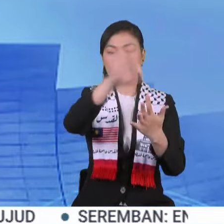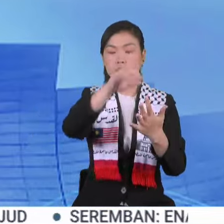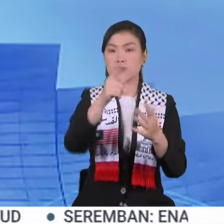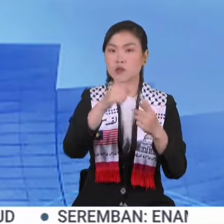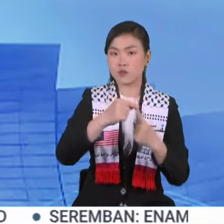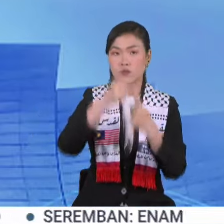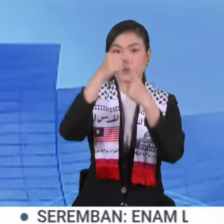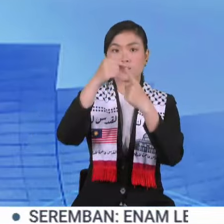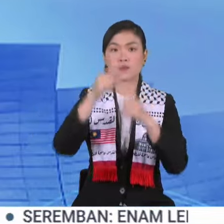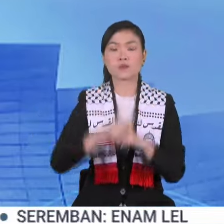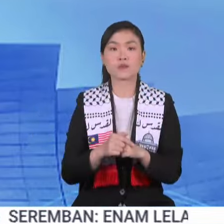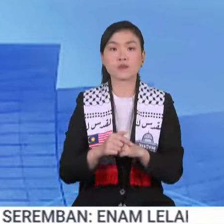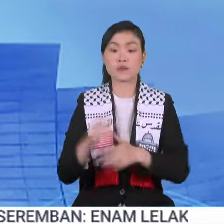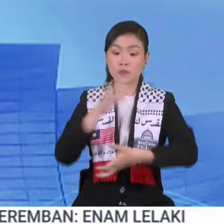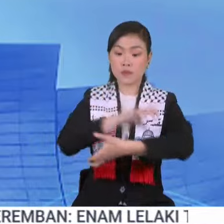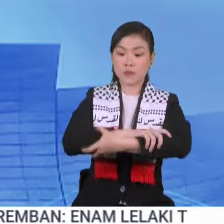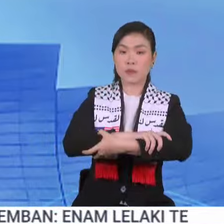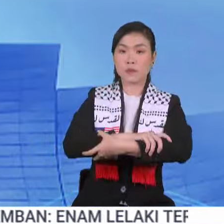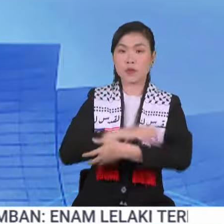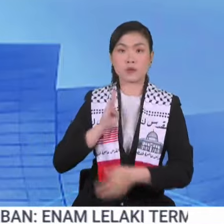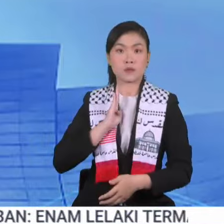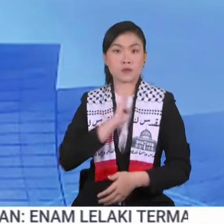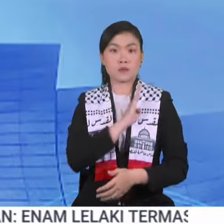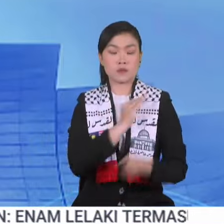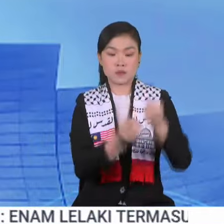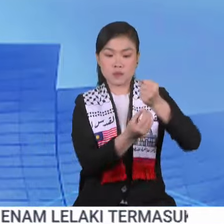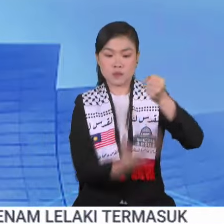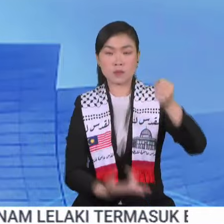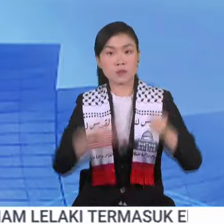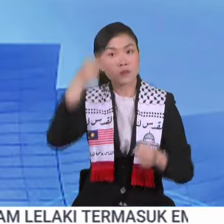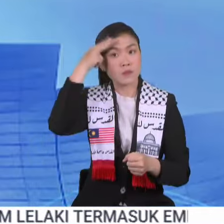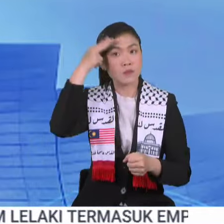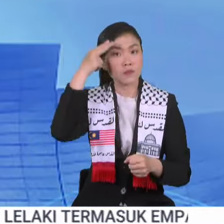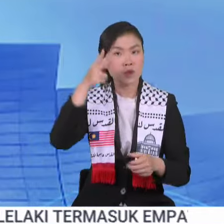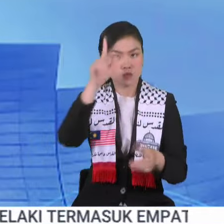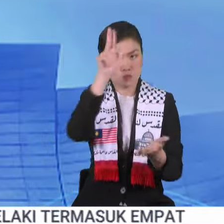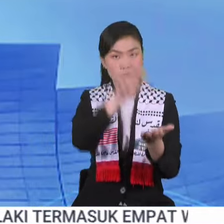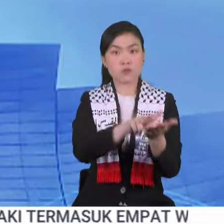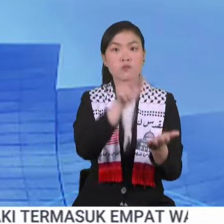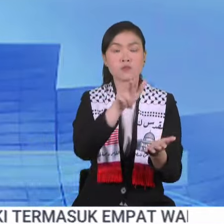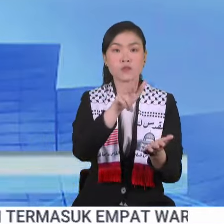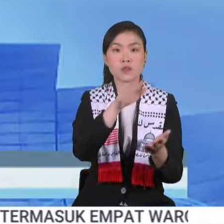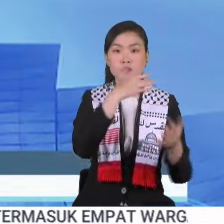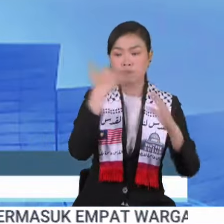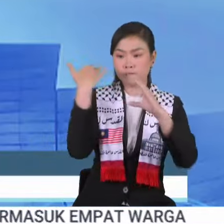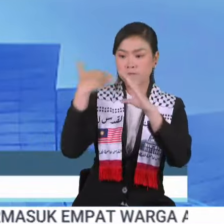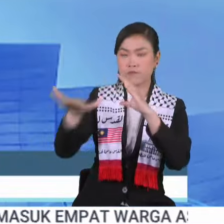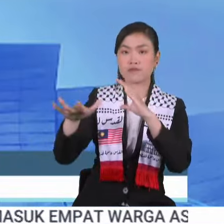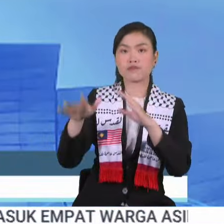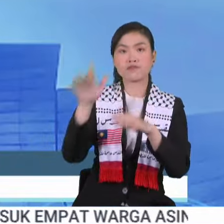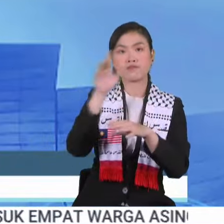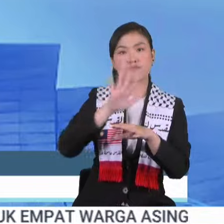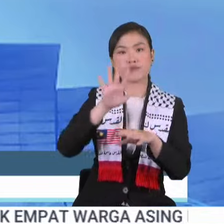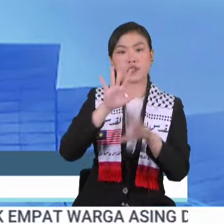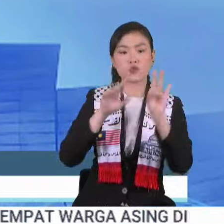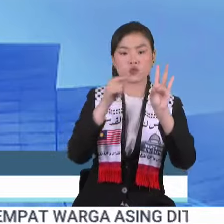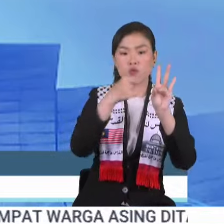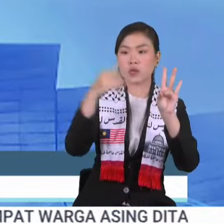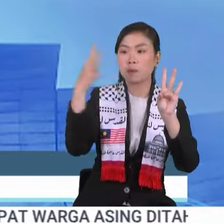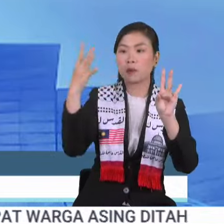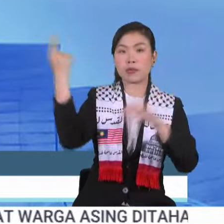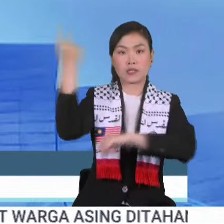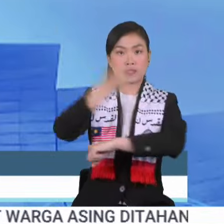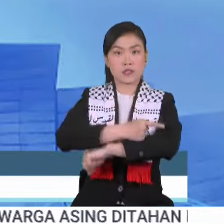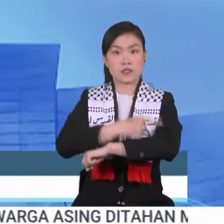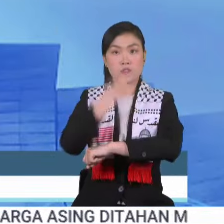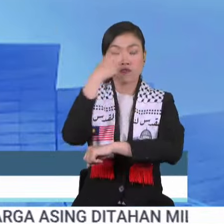haji. Kerjasama dengan Lembaga Tabung Haji memberi jaminan penghantaran mengambil masa antara 7 hingga 14 hari sahaja